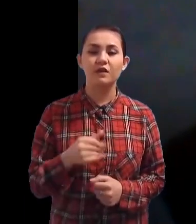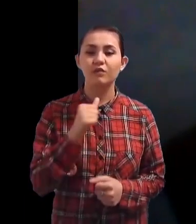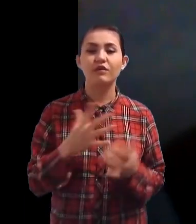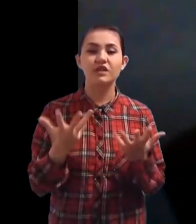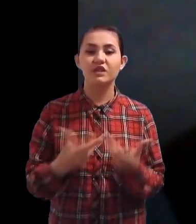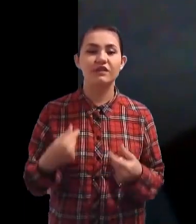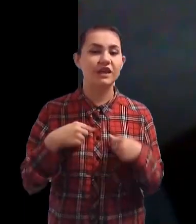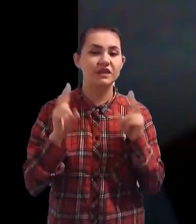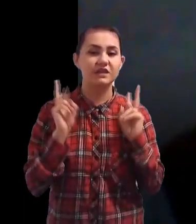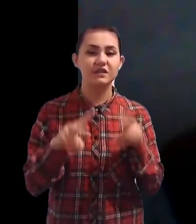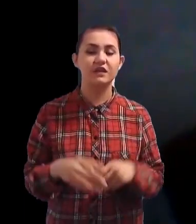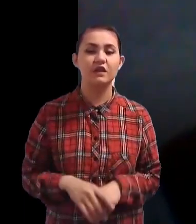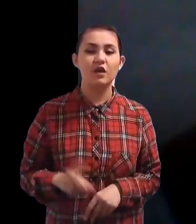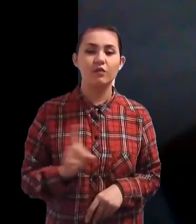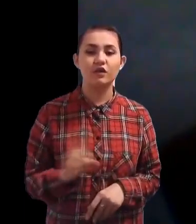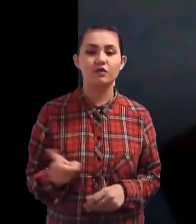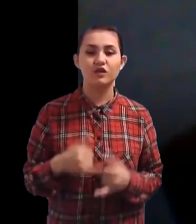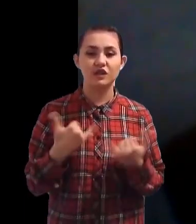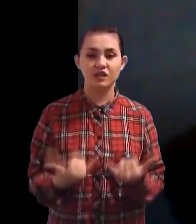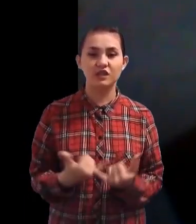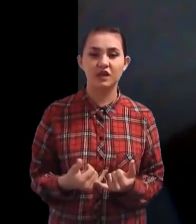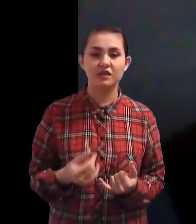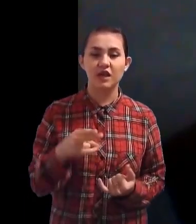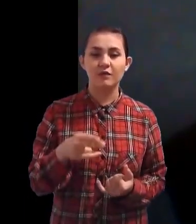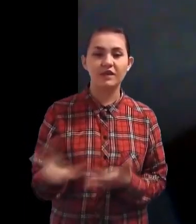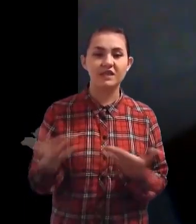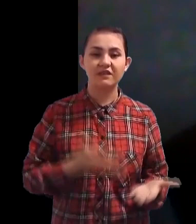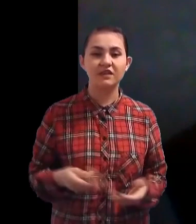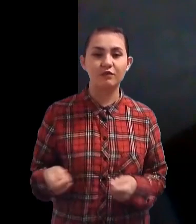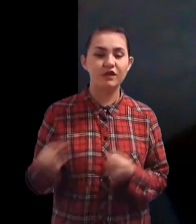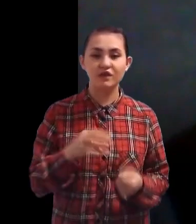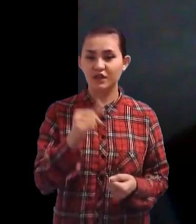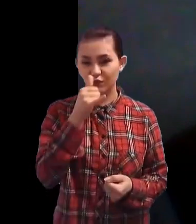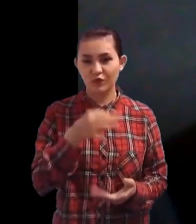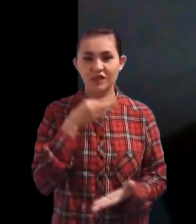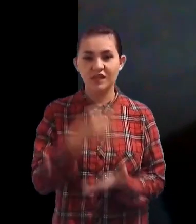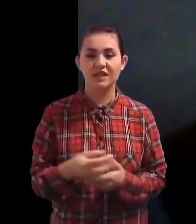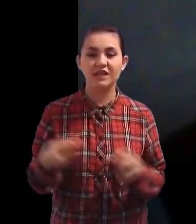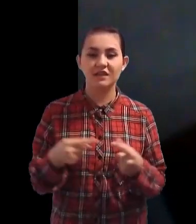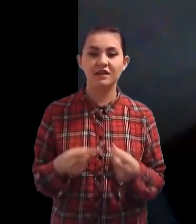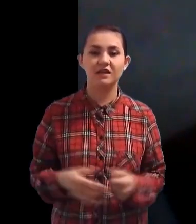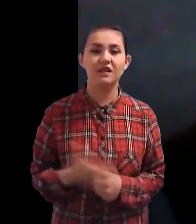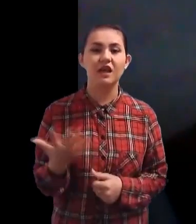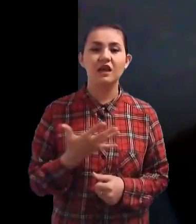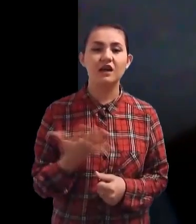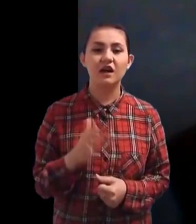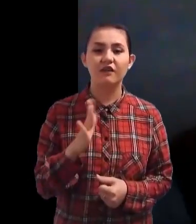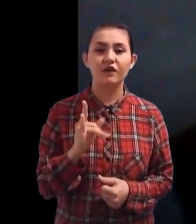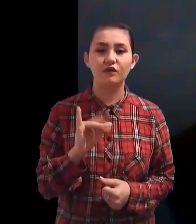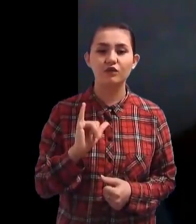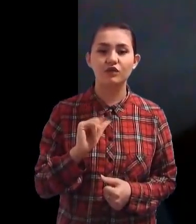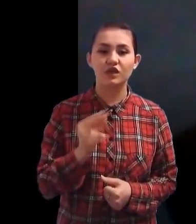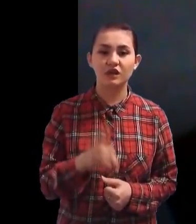я не знаю. Потому что вот сейчас даже представитель перевозчика не смог сказать конкретно, какая-то выручка привозится, что-то